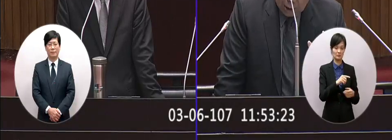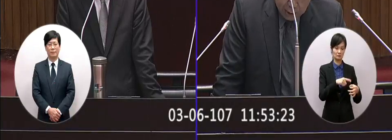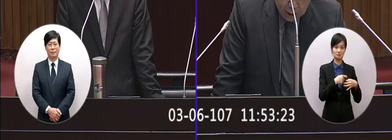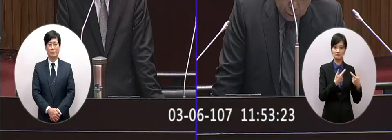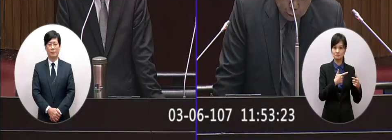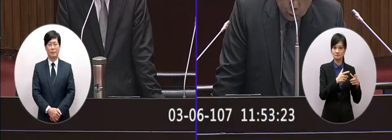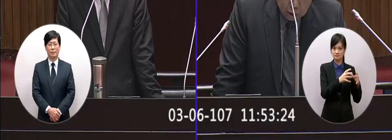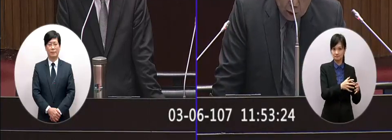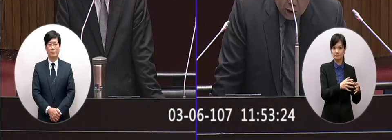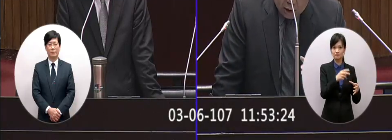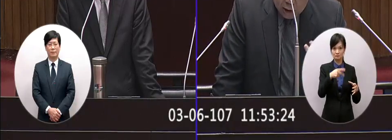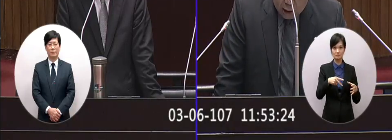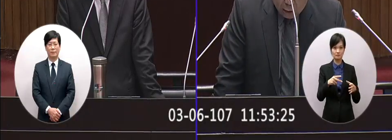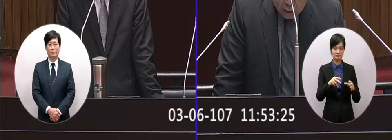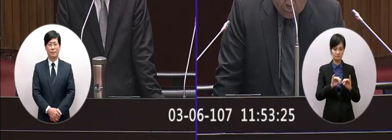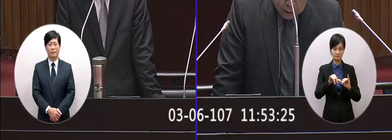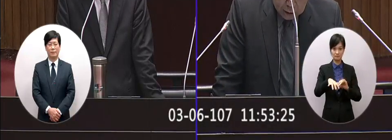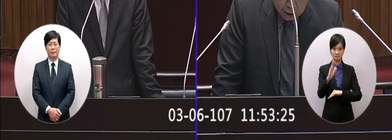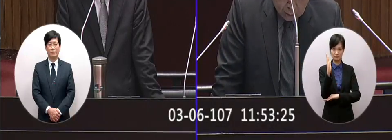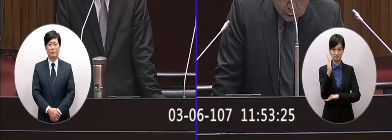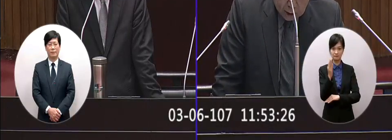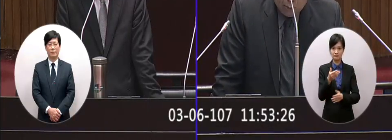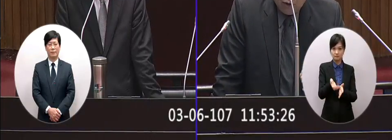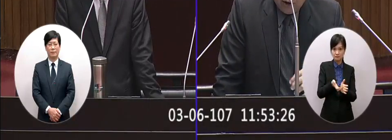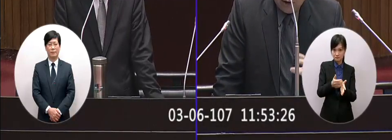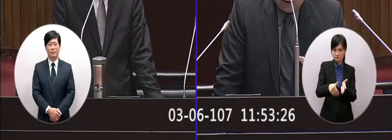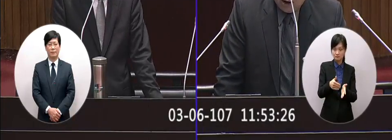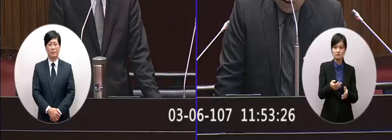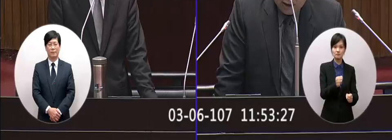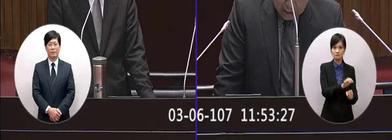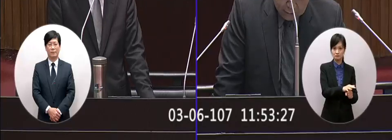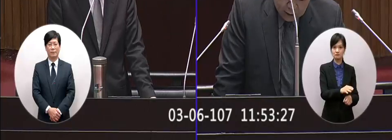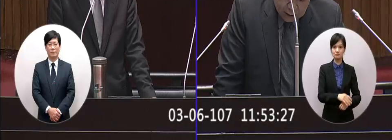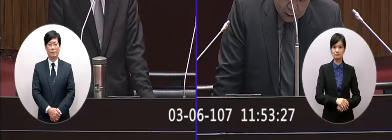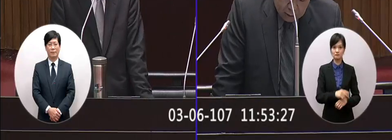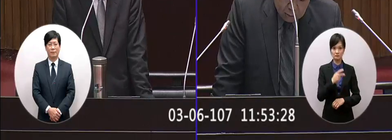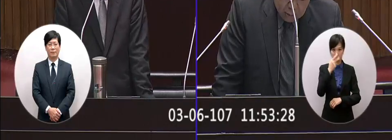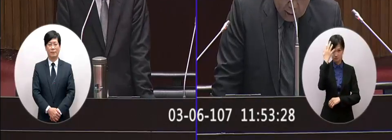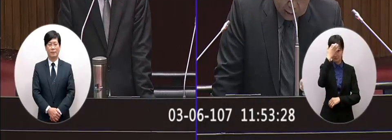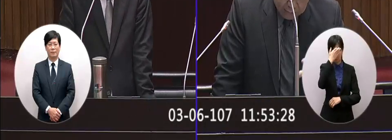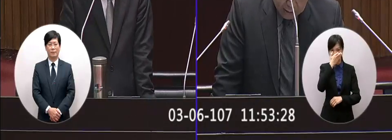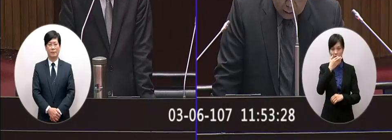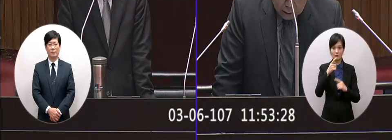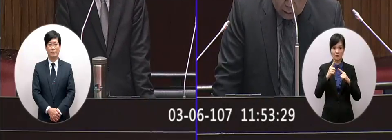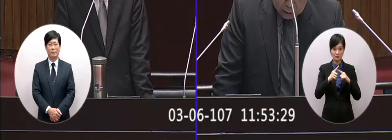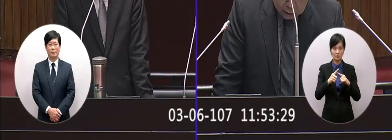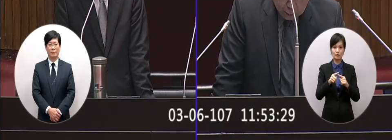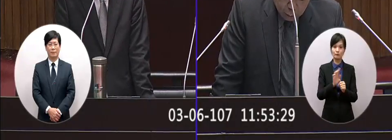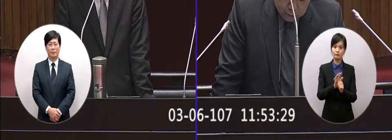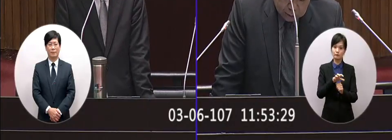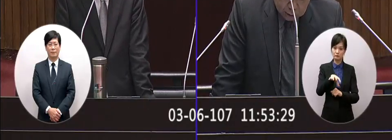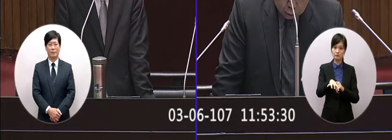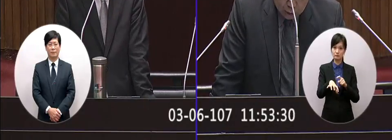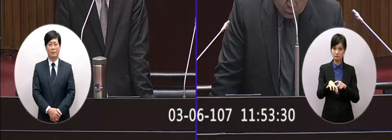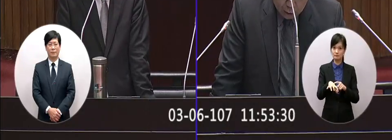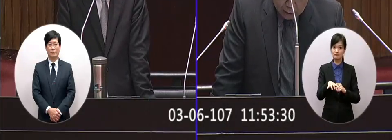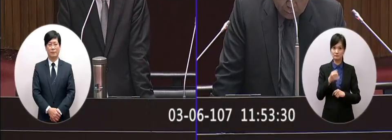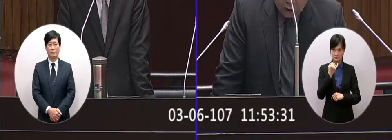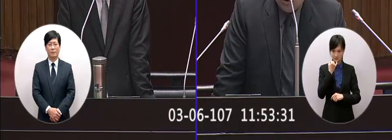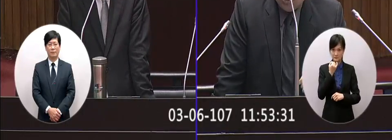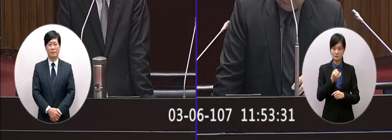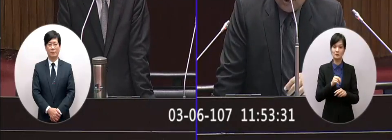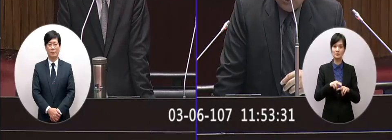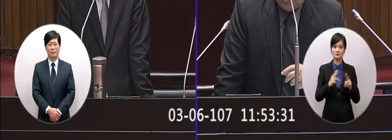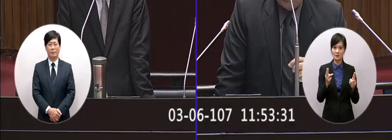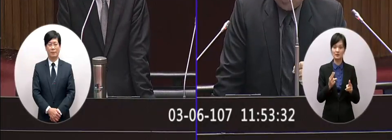方在编列预算。那老人福利机构的这个部分有条件的开放盈利，那经费的这个部分是中央对